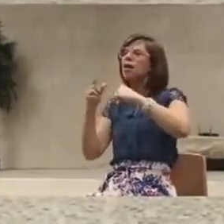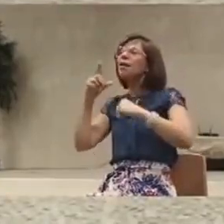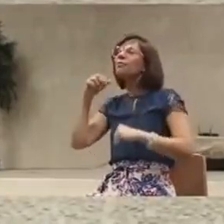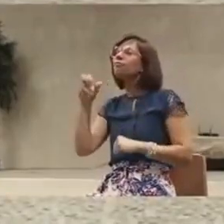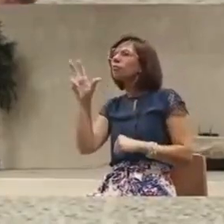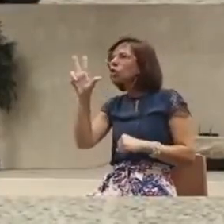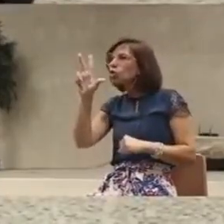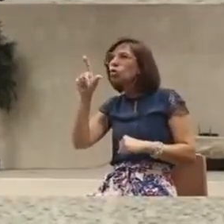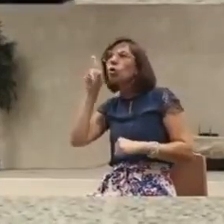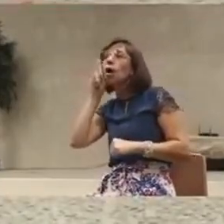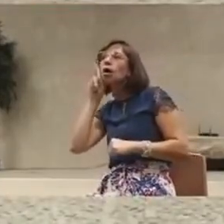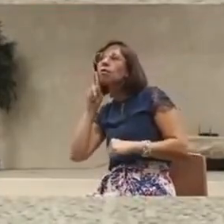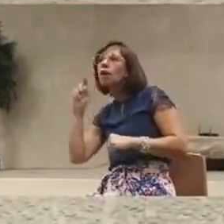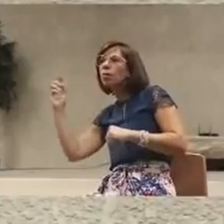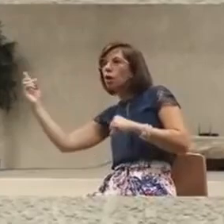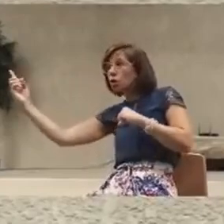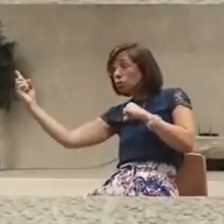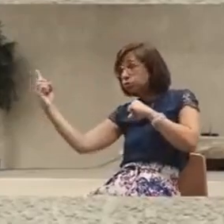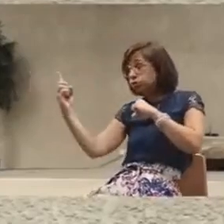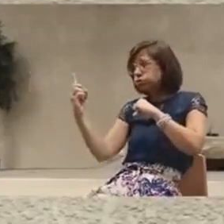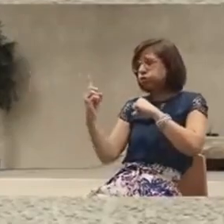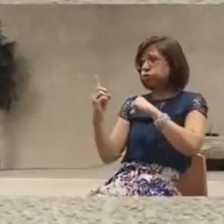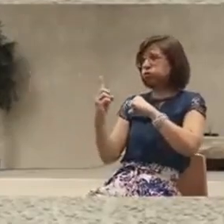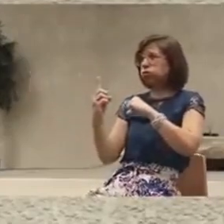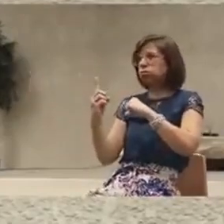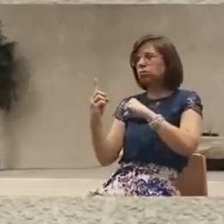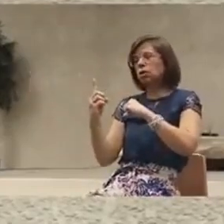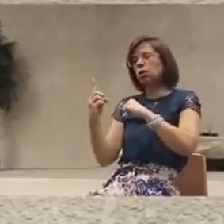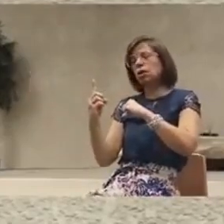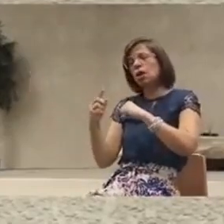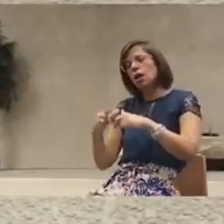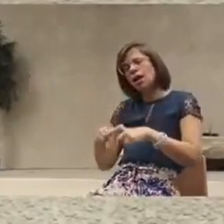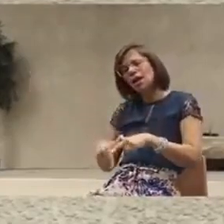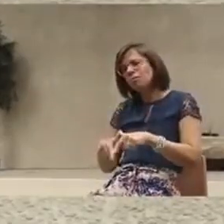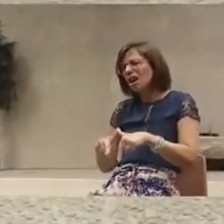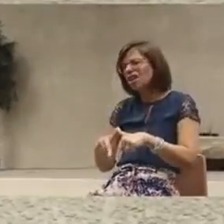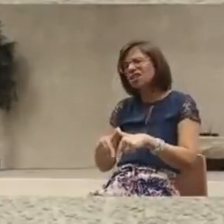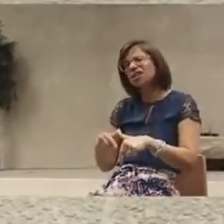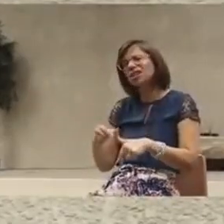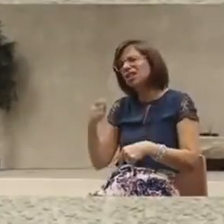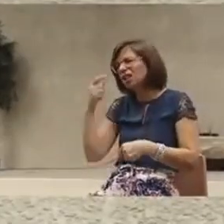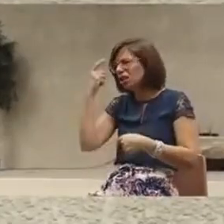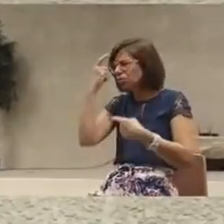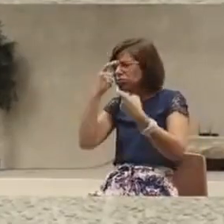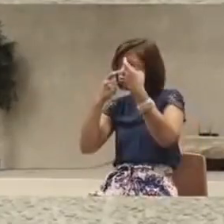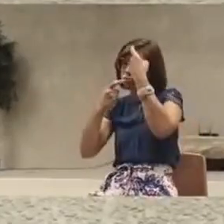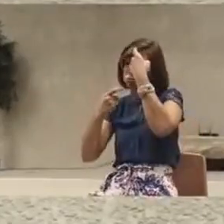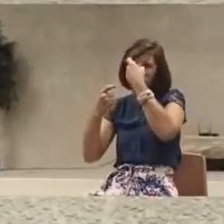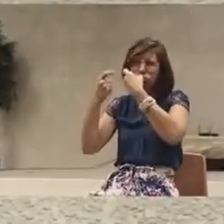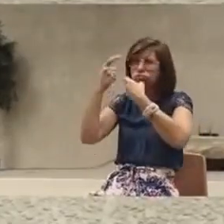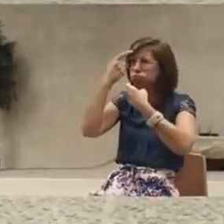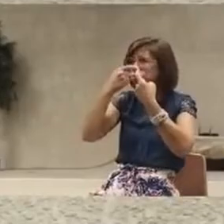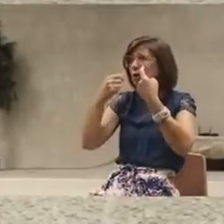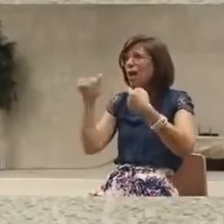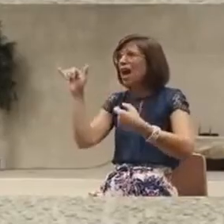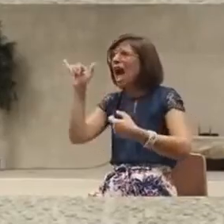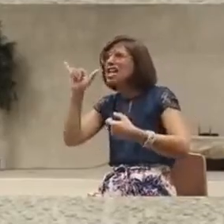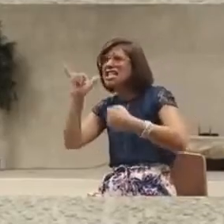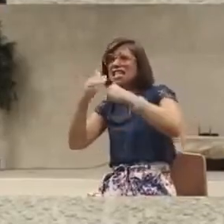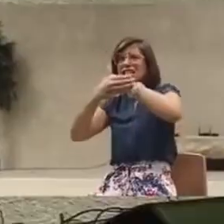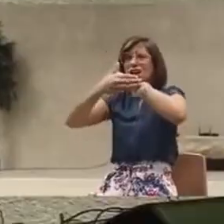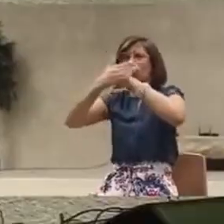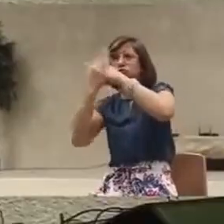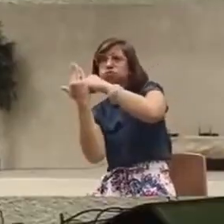Jésus. Mais qui nous roulera la pierre? Elles s'en allaient en s'inquiétant. La réalité, Jésus était ressuscité.